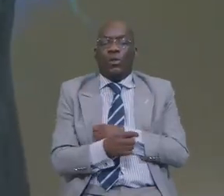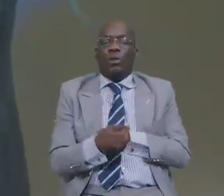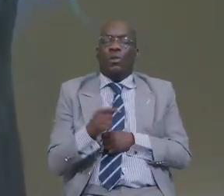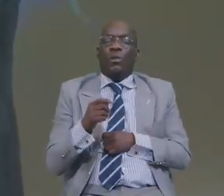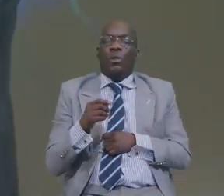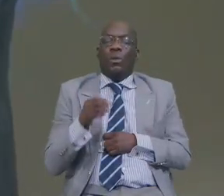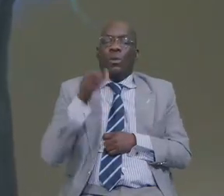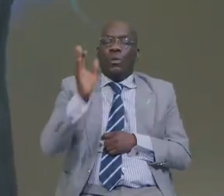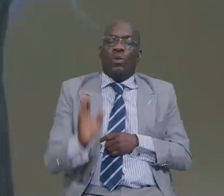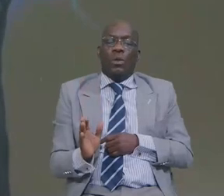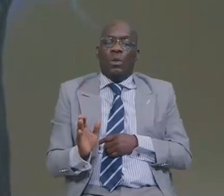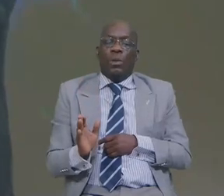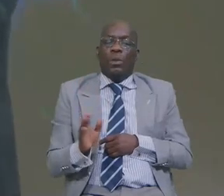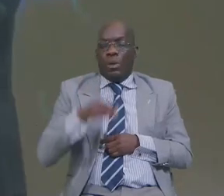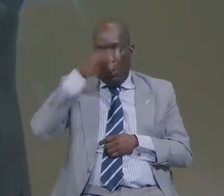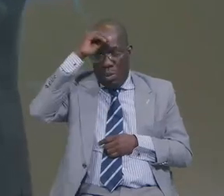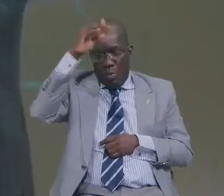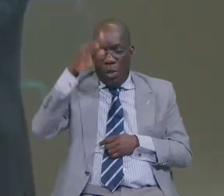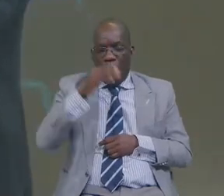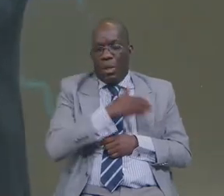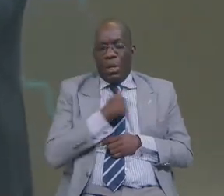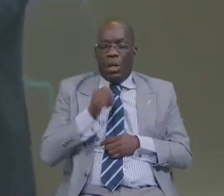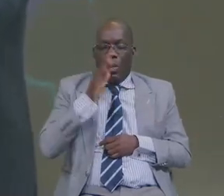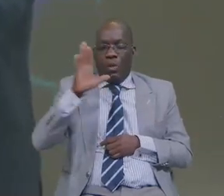Ministre nouvellement transformé, hommes et femmes.